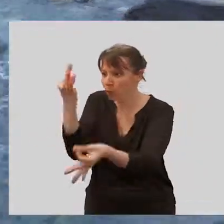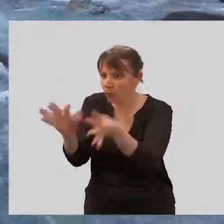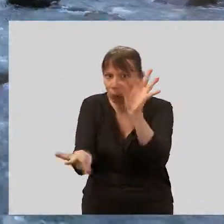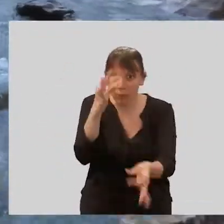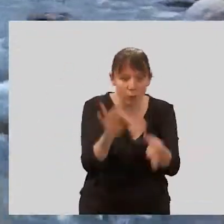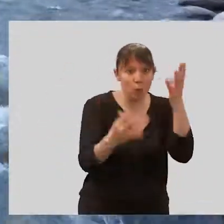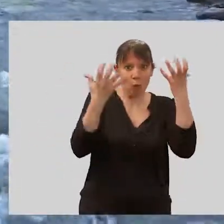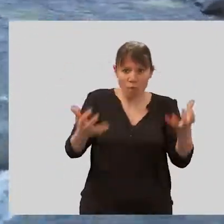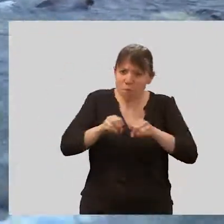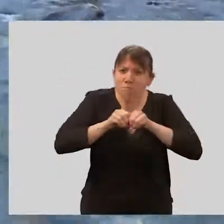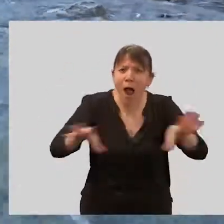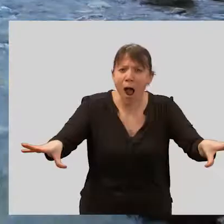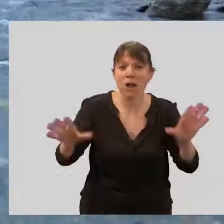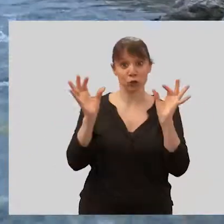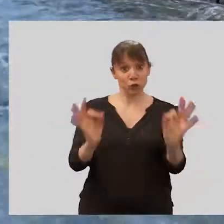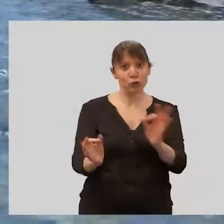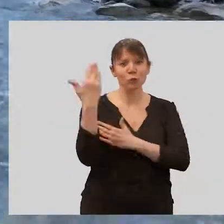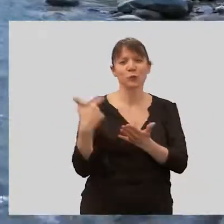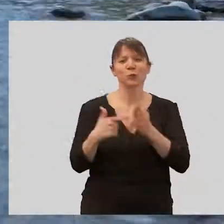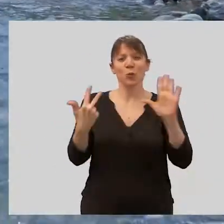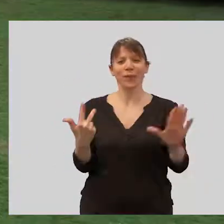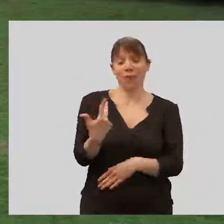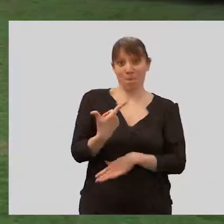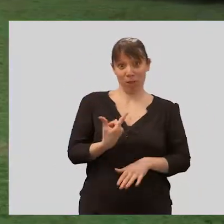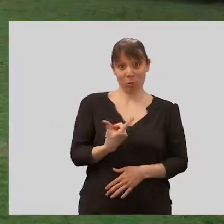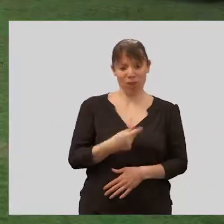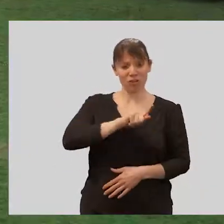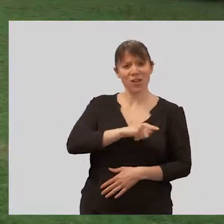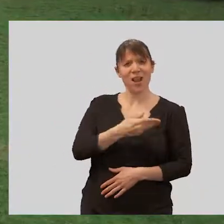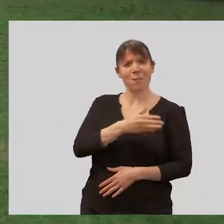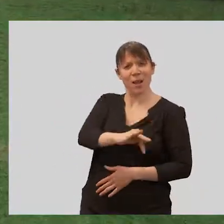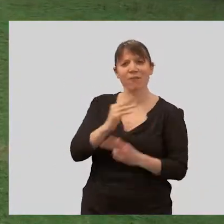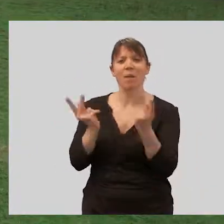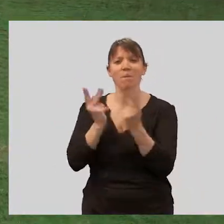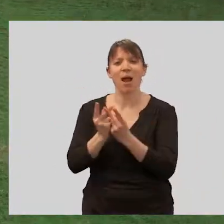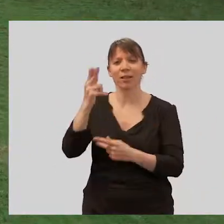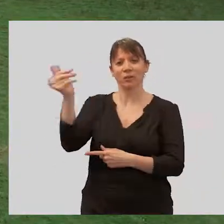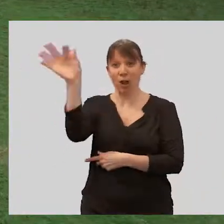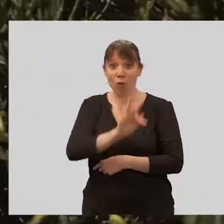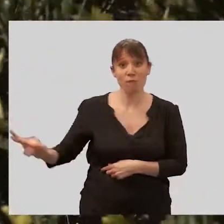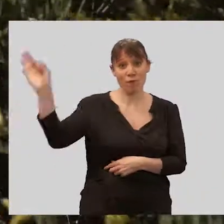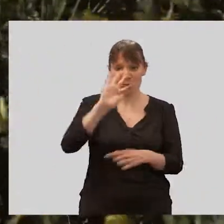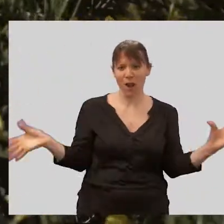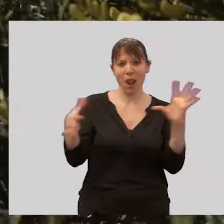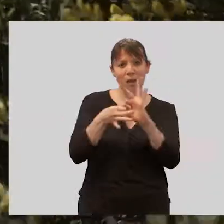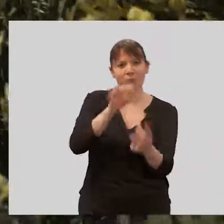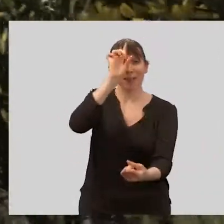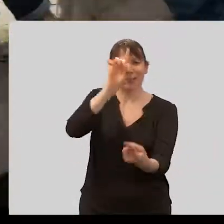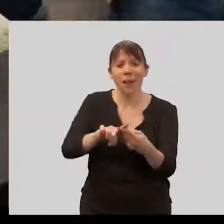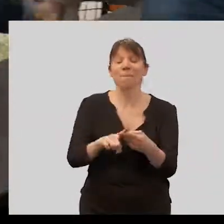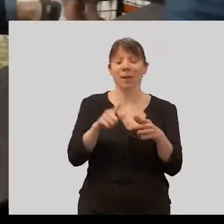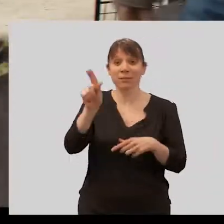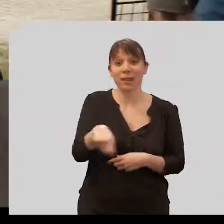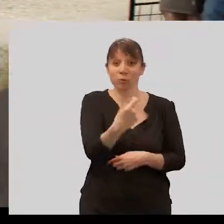patrimoine naturel. C'est le pari réussi du partenariat qui unit depuis 2008 GMF avec les parcs nationaux